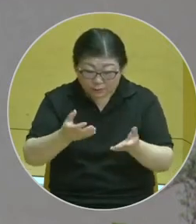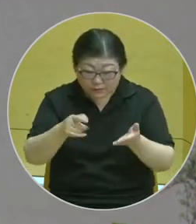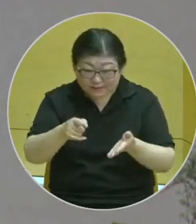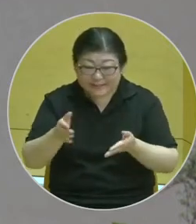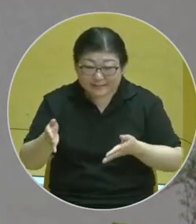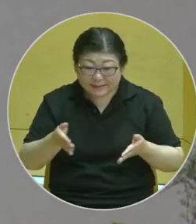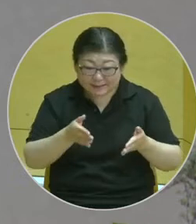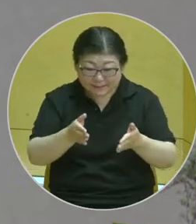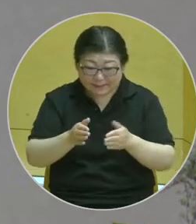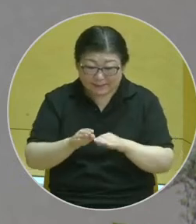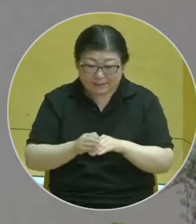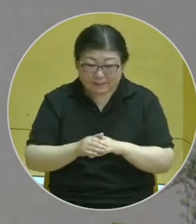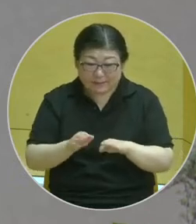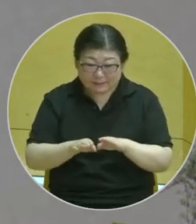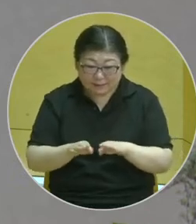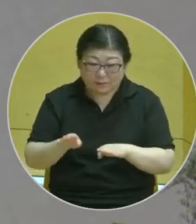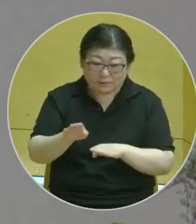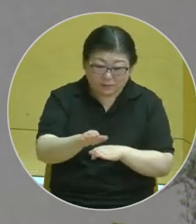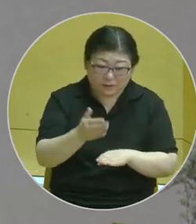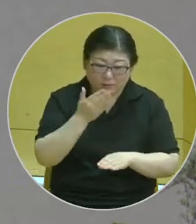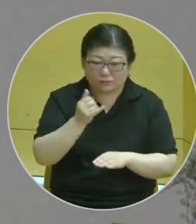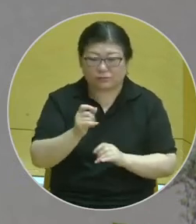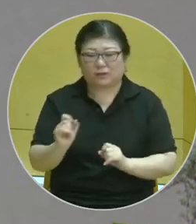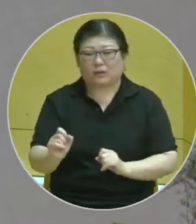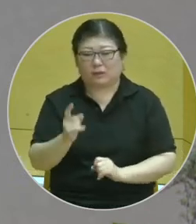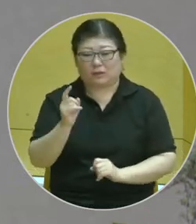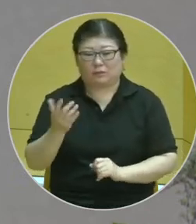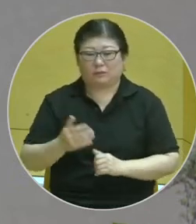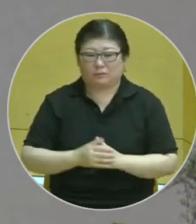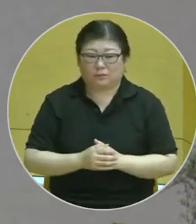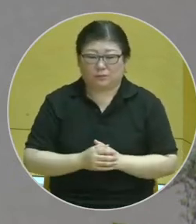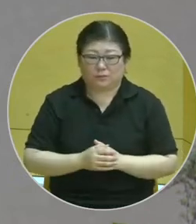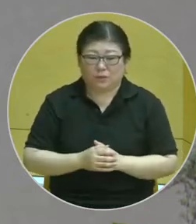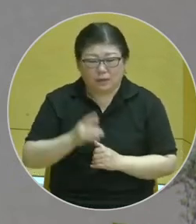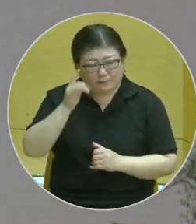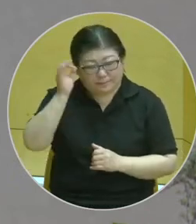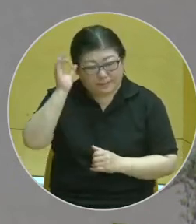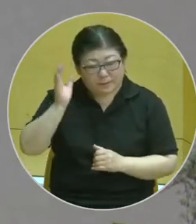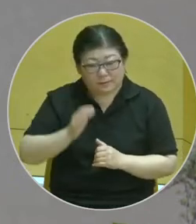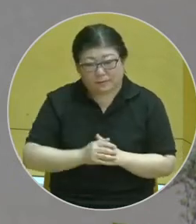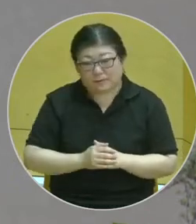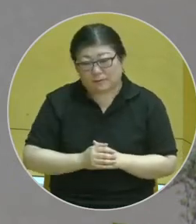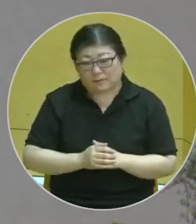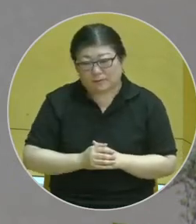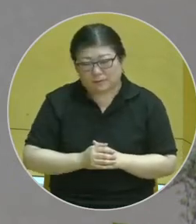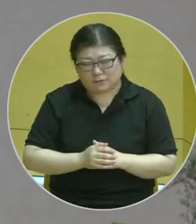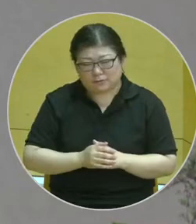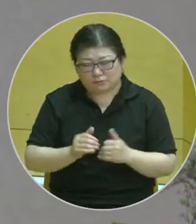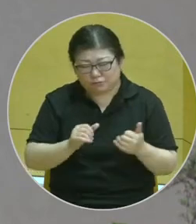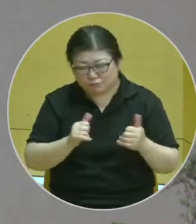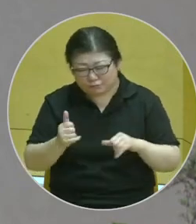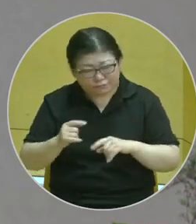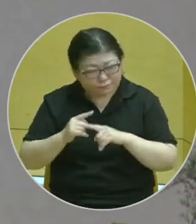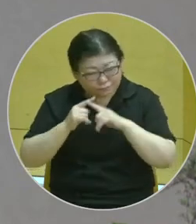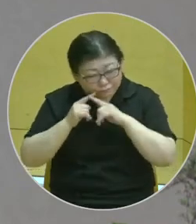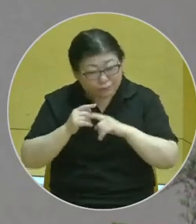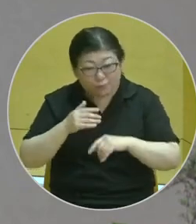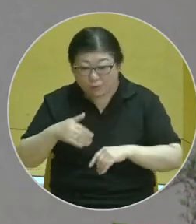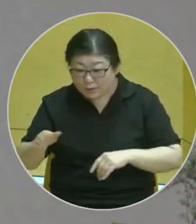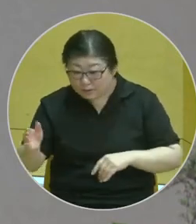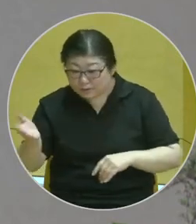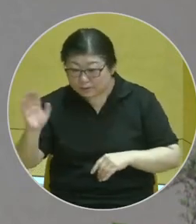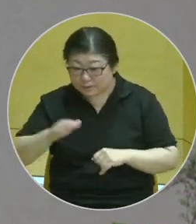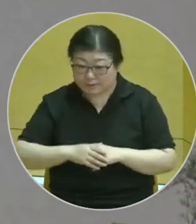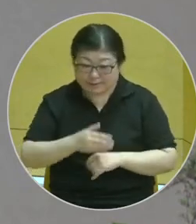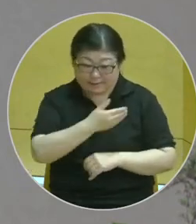길을 한 그럼 더 나아갈 수 있는 계기가 됐다는 것입니다 전혀 예상하지 않았습니다 뜻 바뀝니다 죽음을 가고 있는데 제자